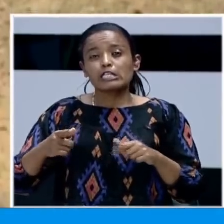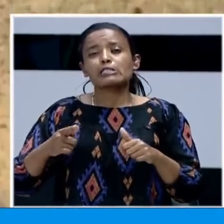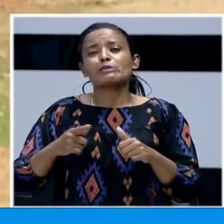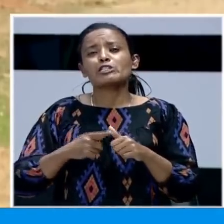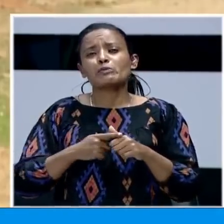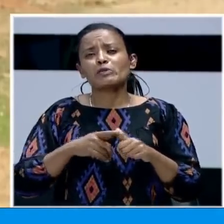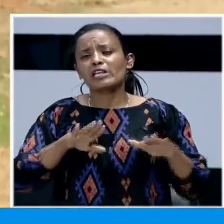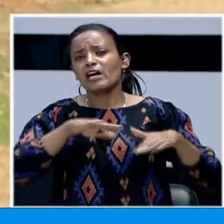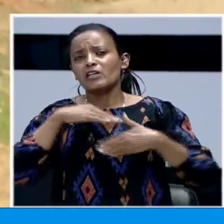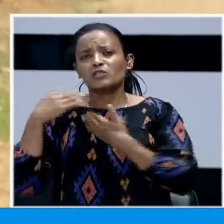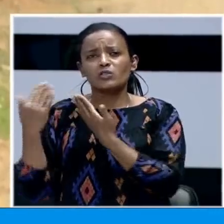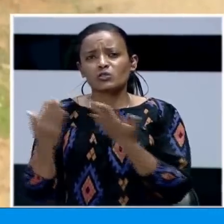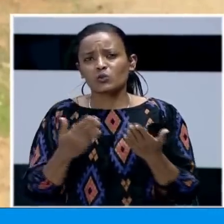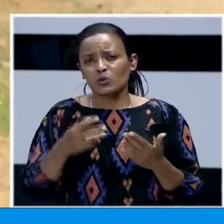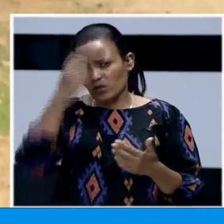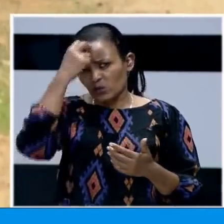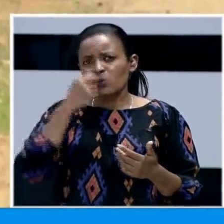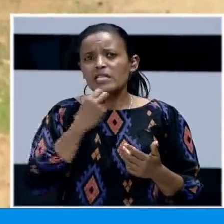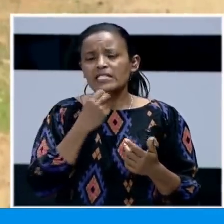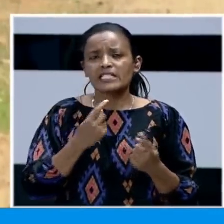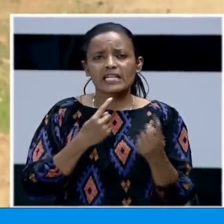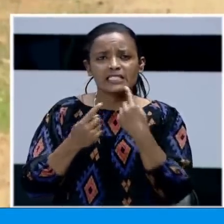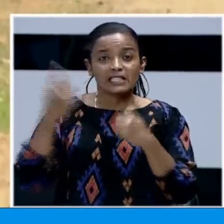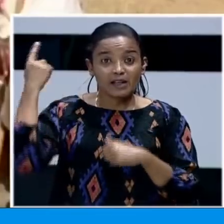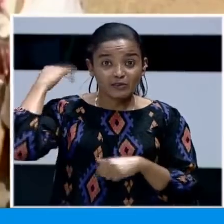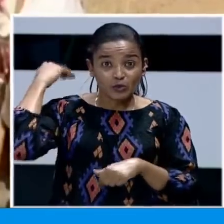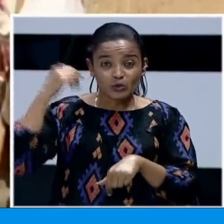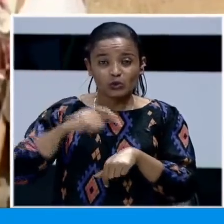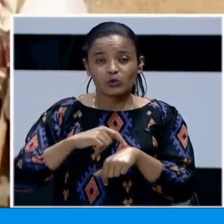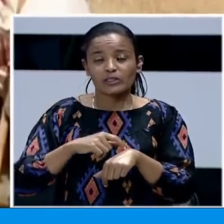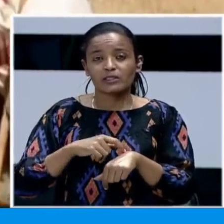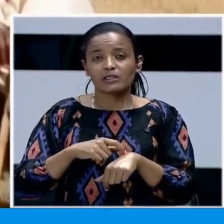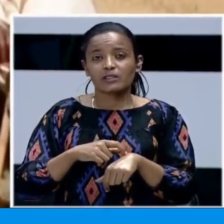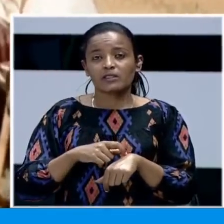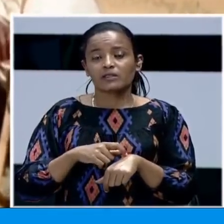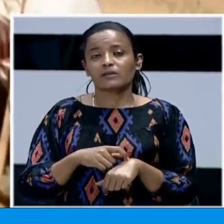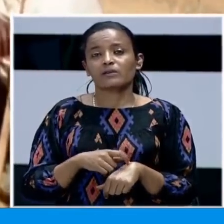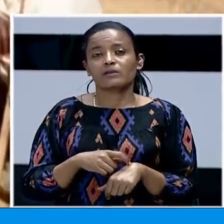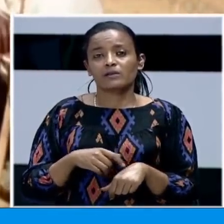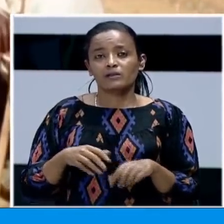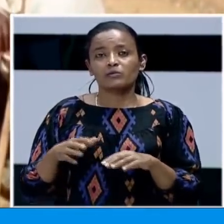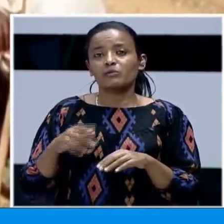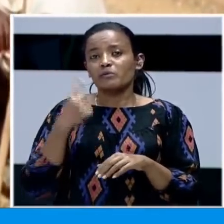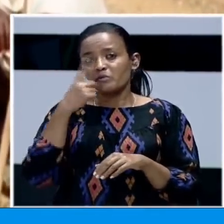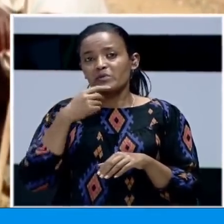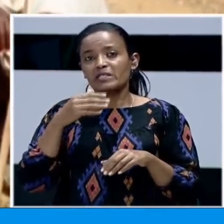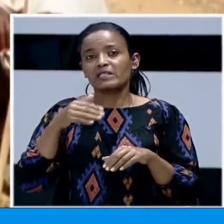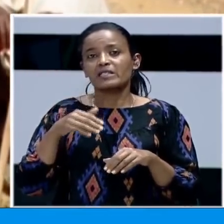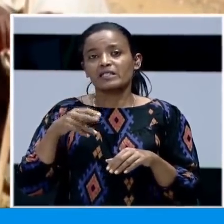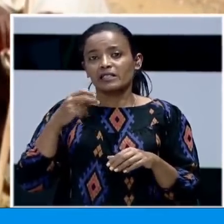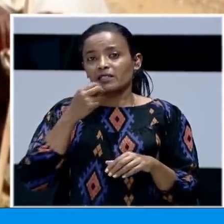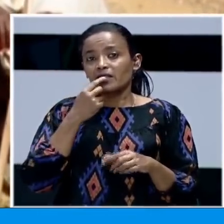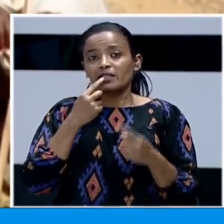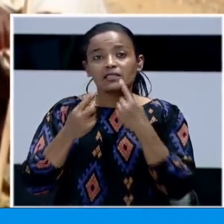ኢለሙ የፍቱአን ዝኖር ወለዲ አዛሪና አለና ከመን ይርት ፈጽሙ ማን ይርድ ዝቀበረ ማን